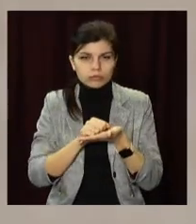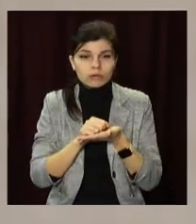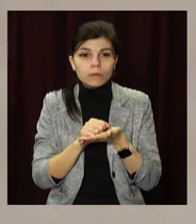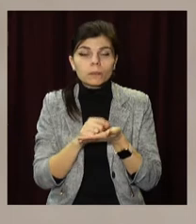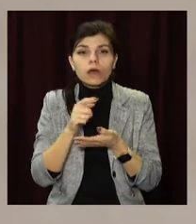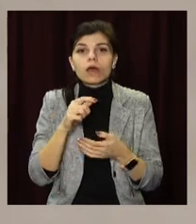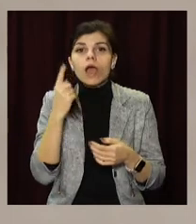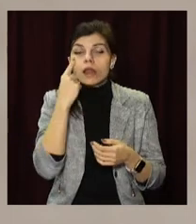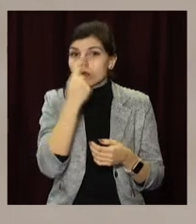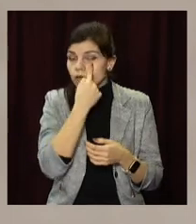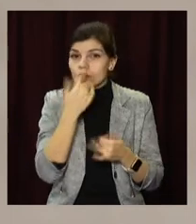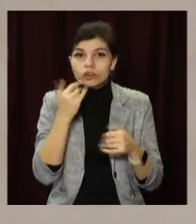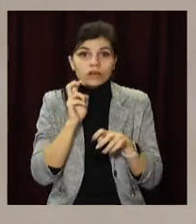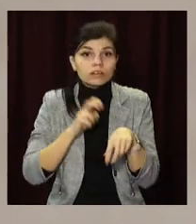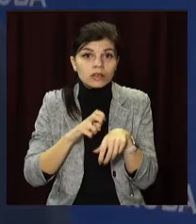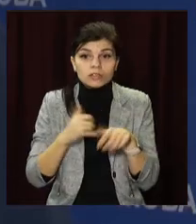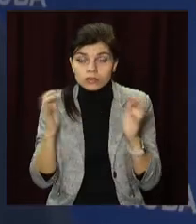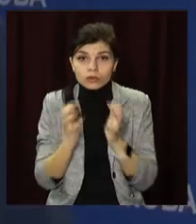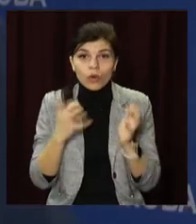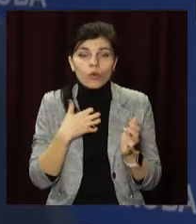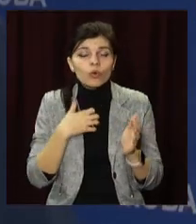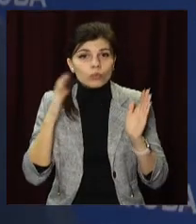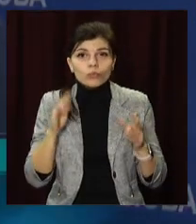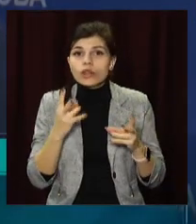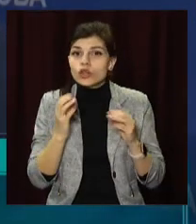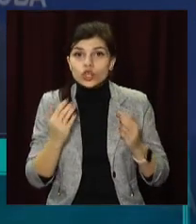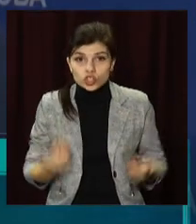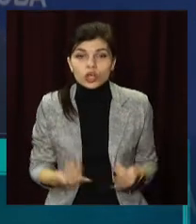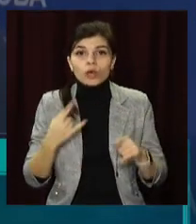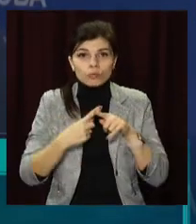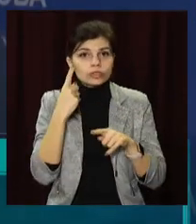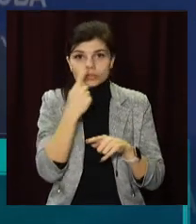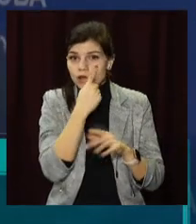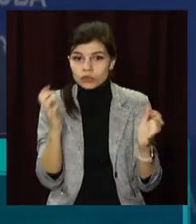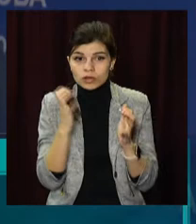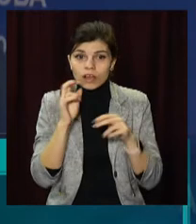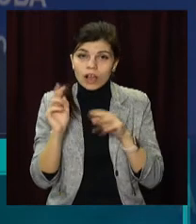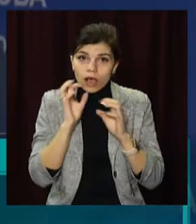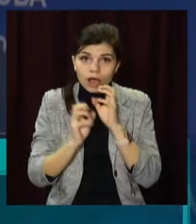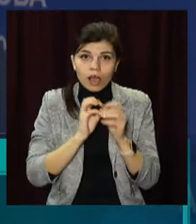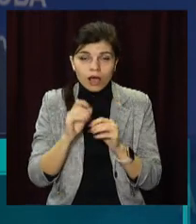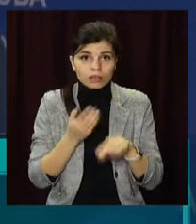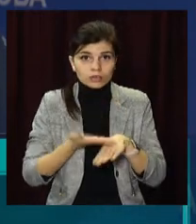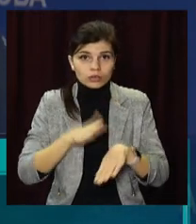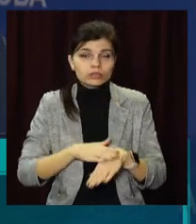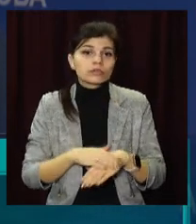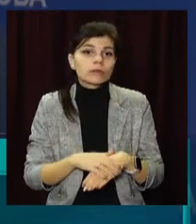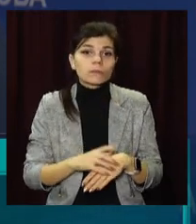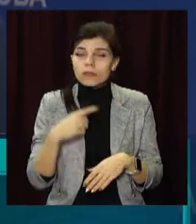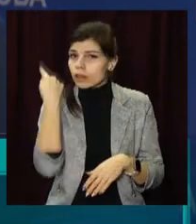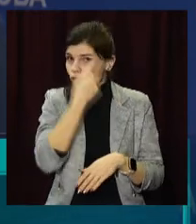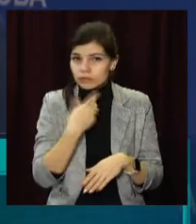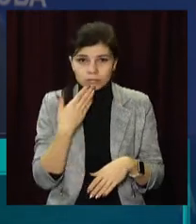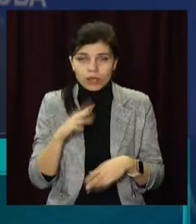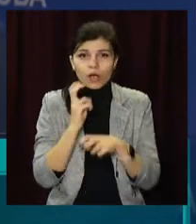зберегти вояку не лише життя, але й зір. Повністю опечене обличчя, поламані кістки лицевого черепа, в нього